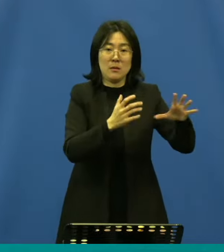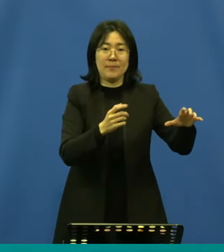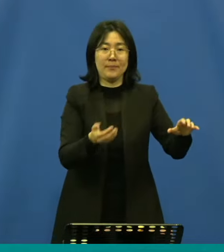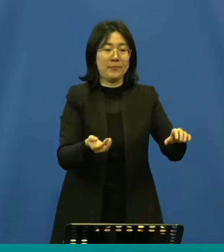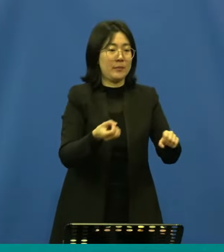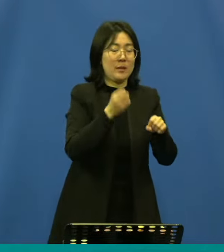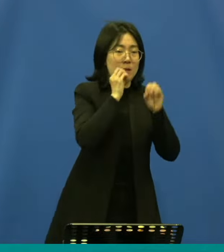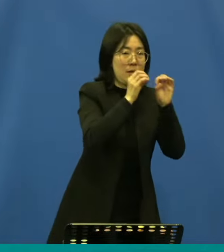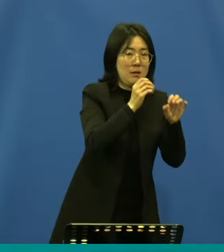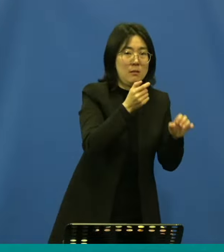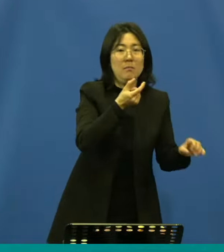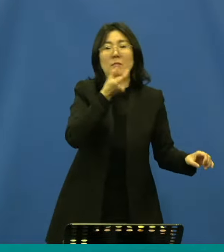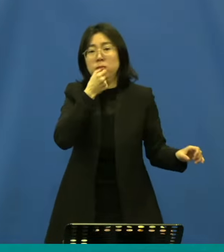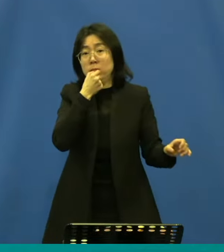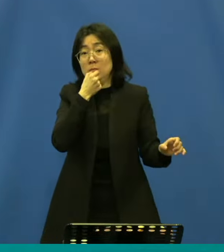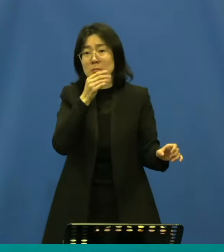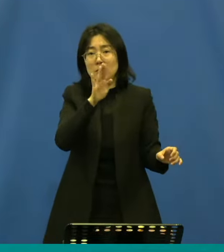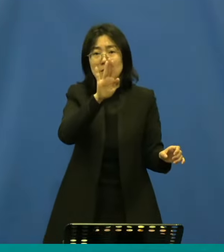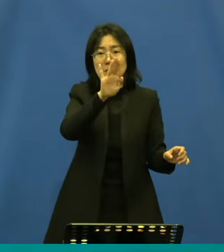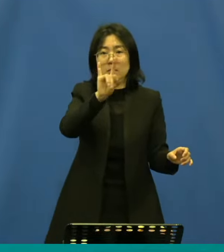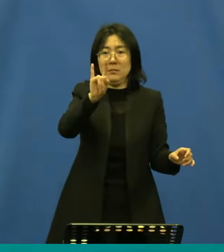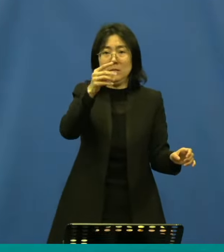여기서 배타주의가 만들어져요.